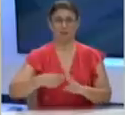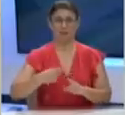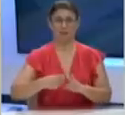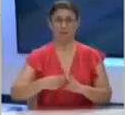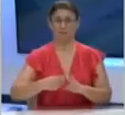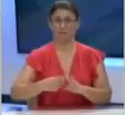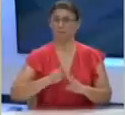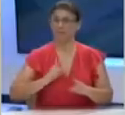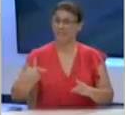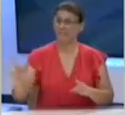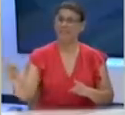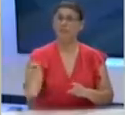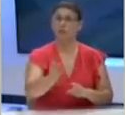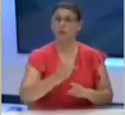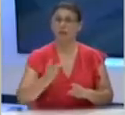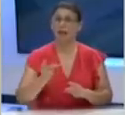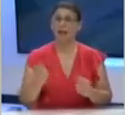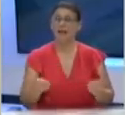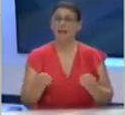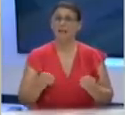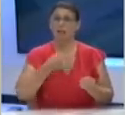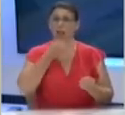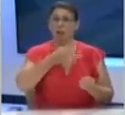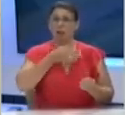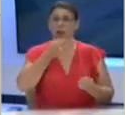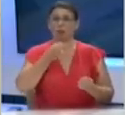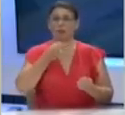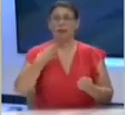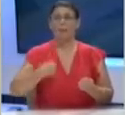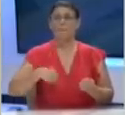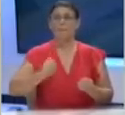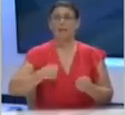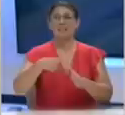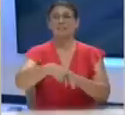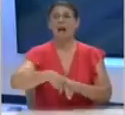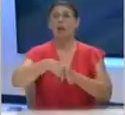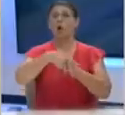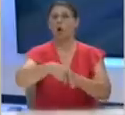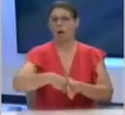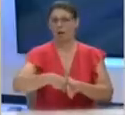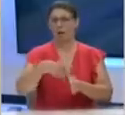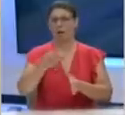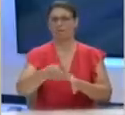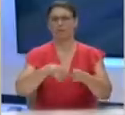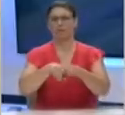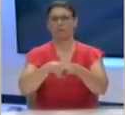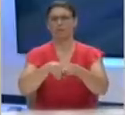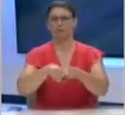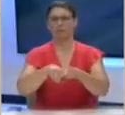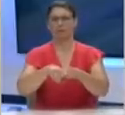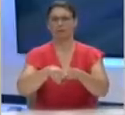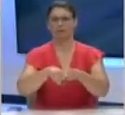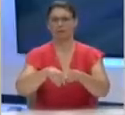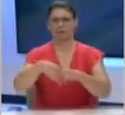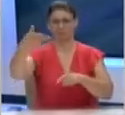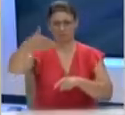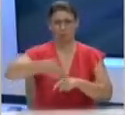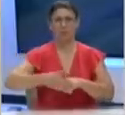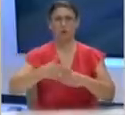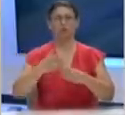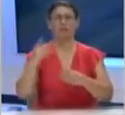κοινή γνώμη? Κάνατε λόγο για πράσινα άλογα? Αυτή ήταν η σχέση σας με την κλιμακούμενη